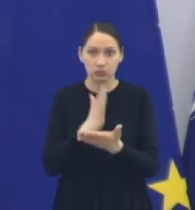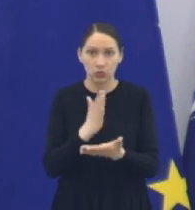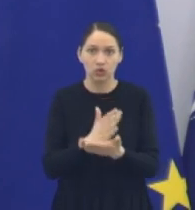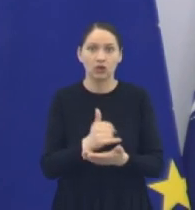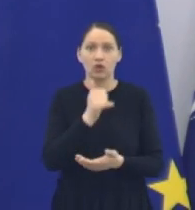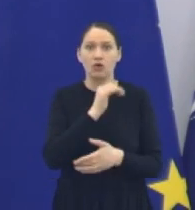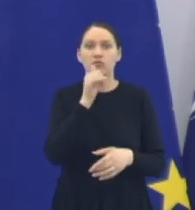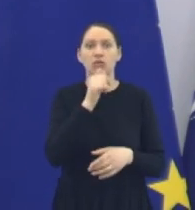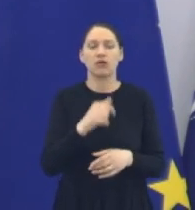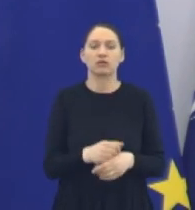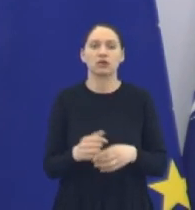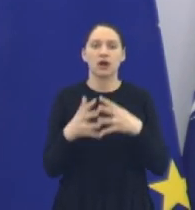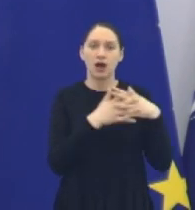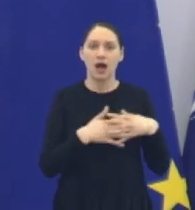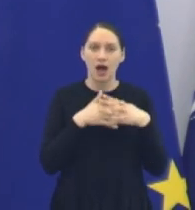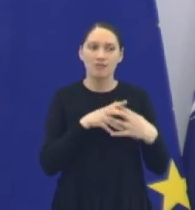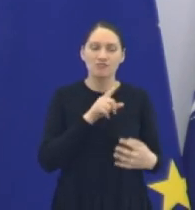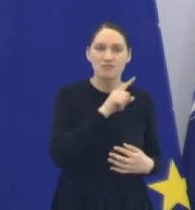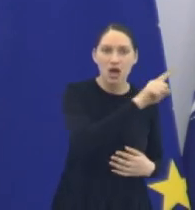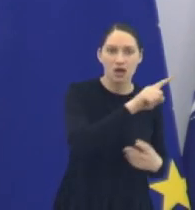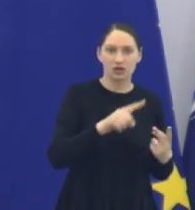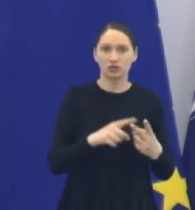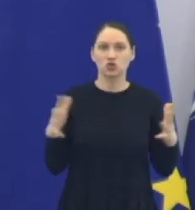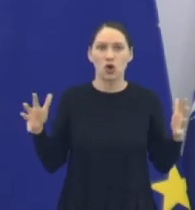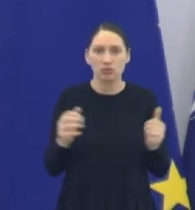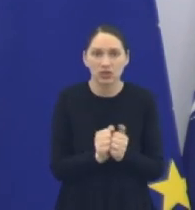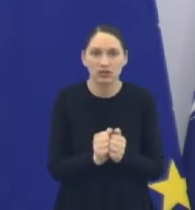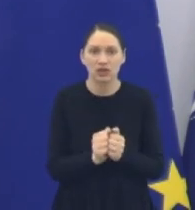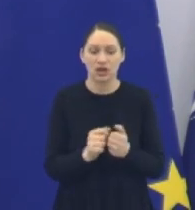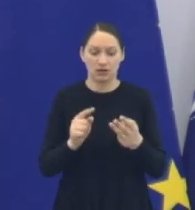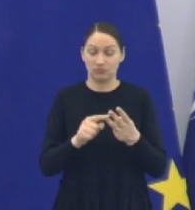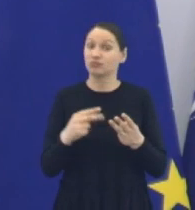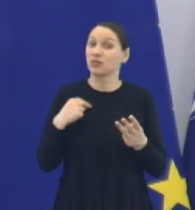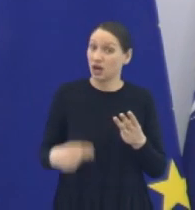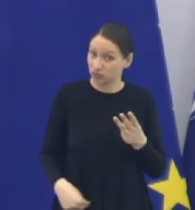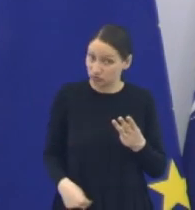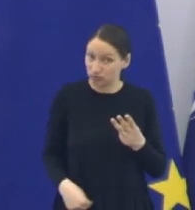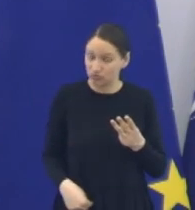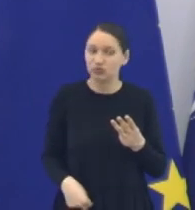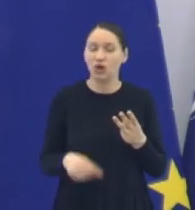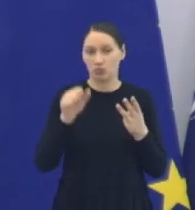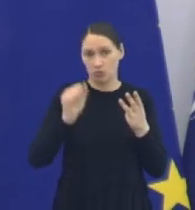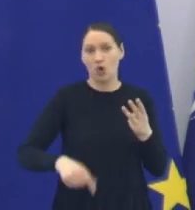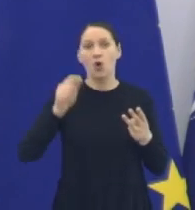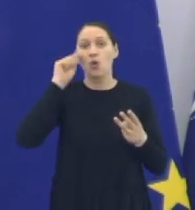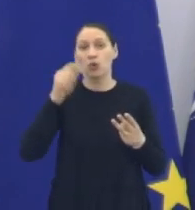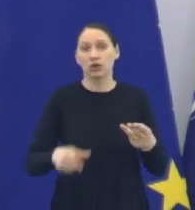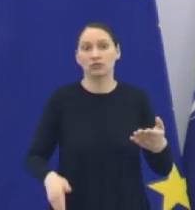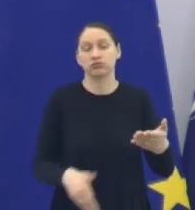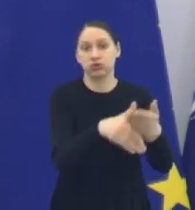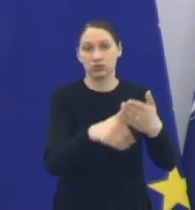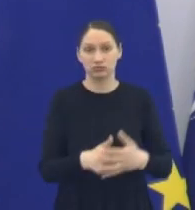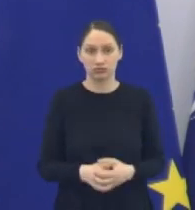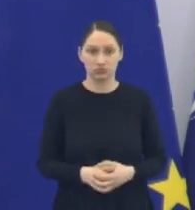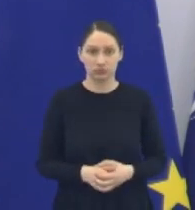tokių valstybių kaip Jungtinės Amerikos valstijos, Didžioji Britanija, Prancūzija, pagalba Ukrainai, nes šiandien,